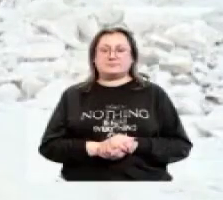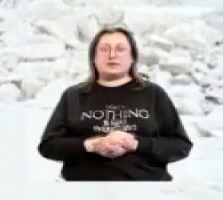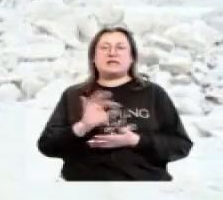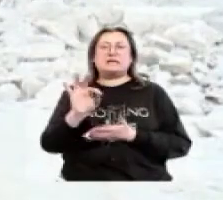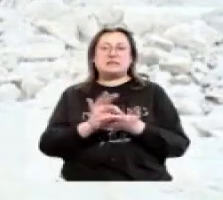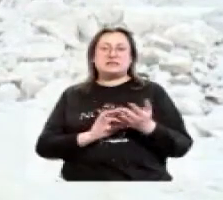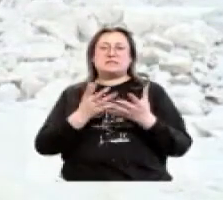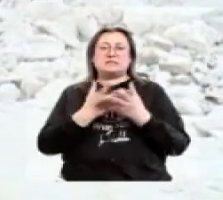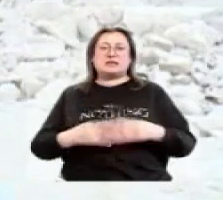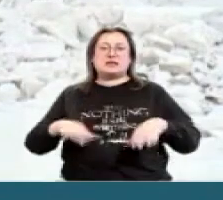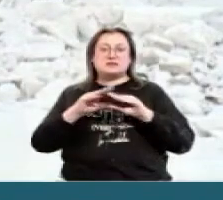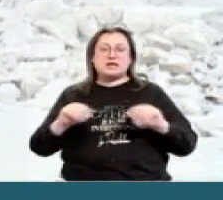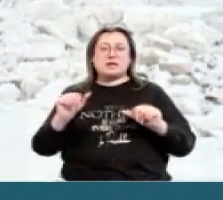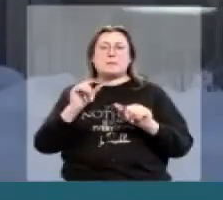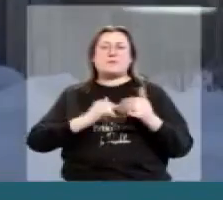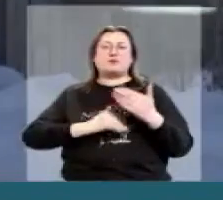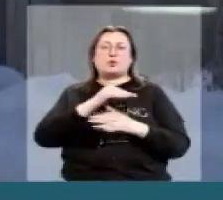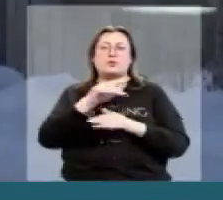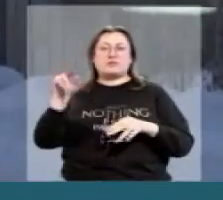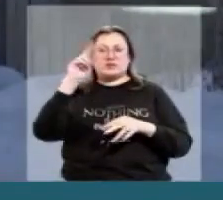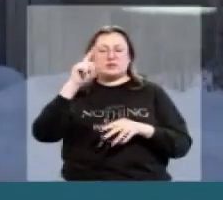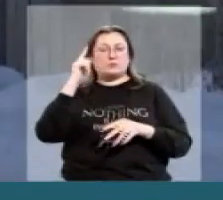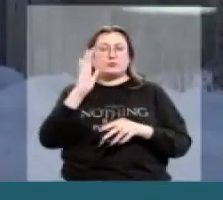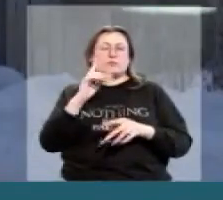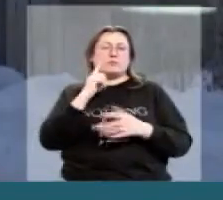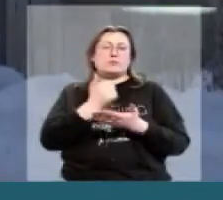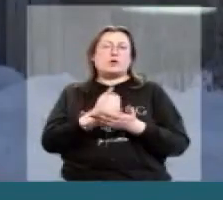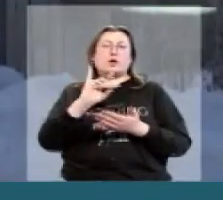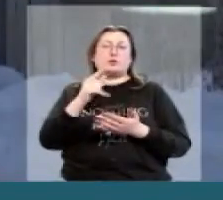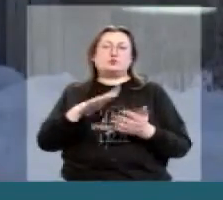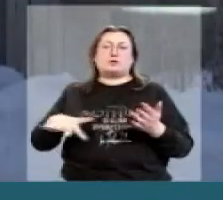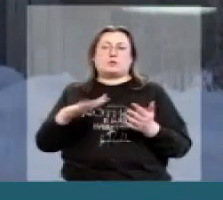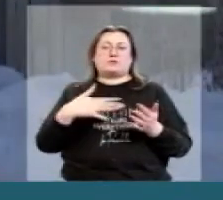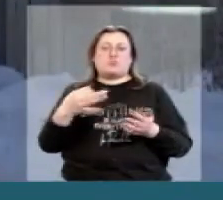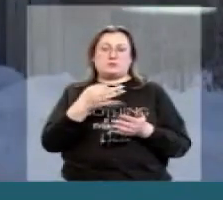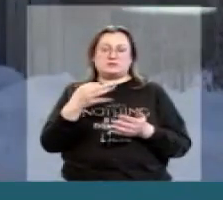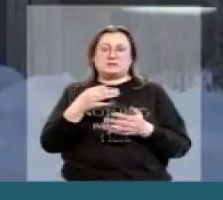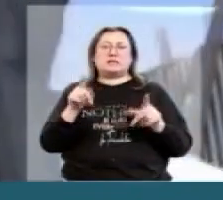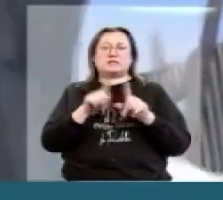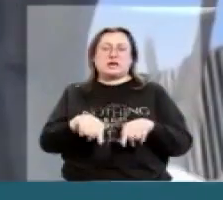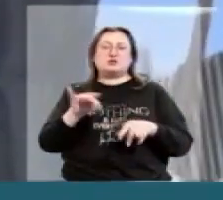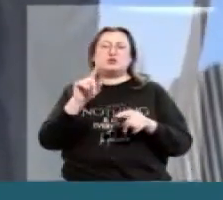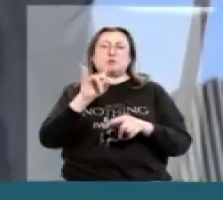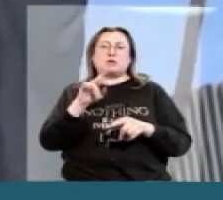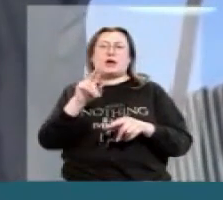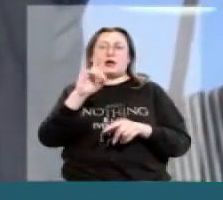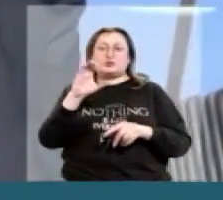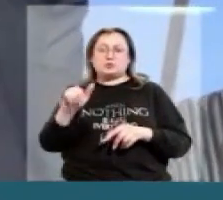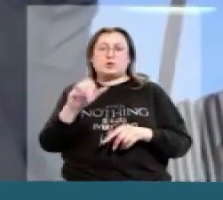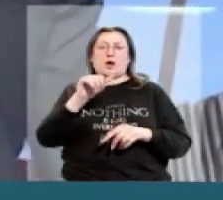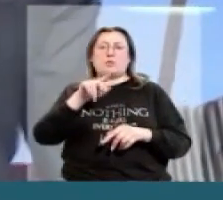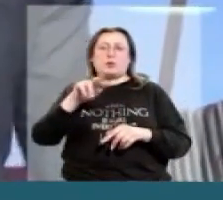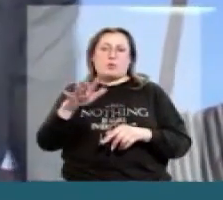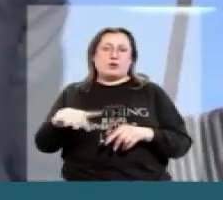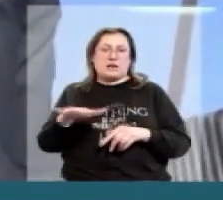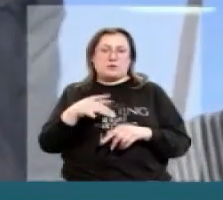Резкое снеготаяние и повышение уровня воды прогнозируют в основном в южных регионах области, также в зоне риска Карасусские и